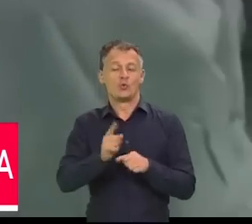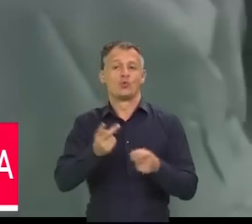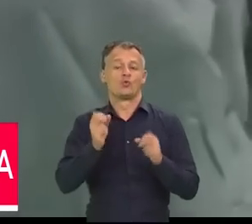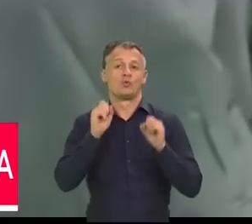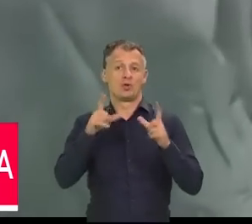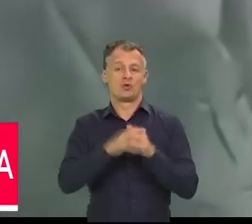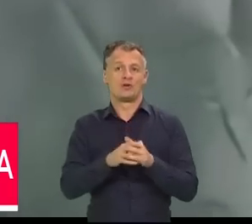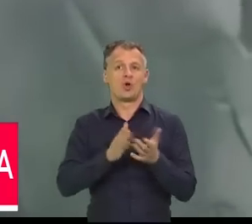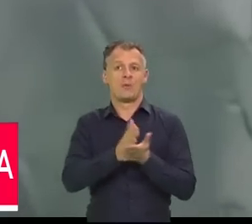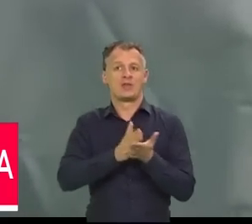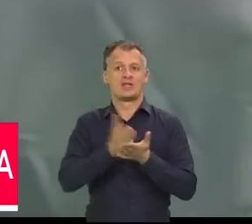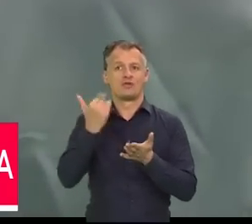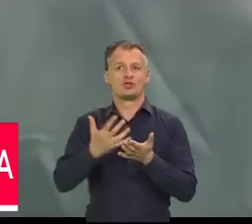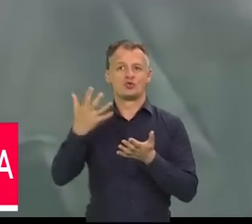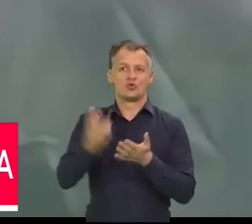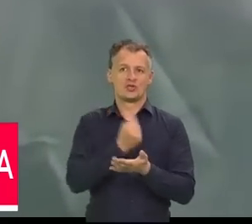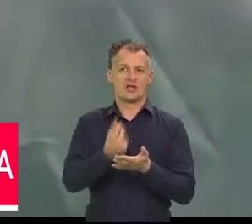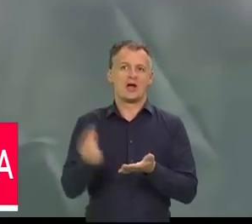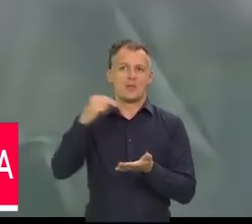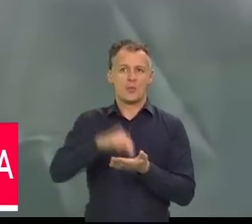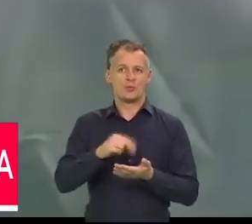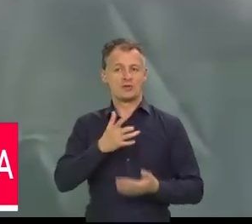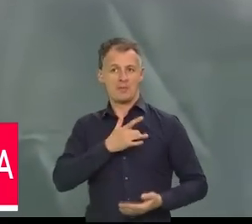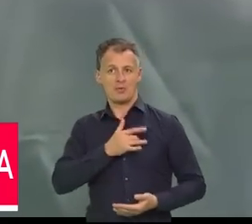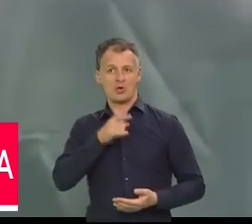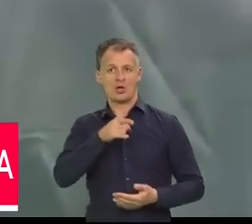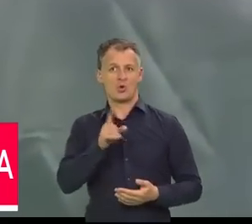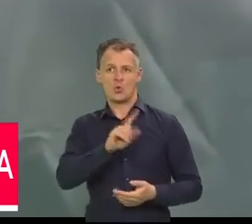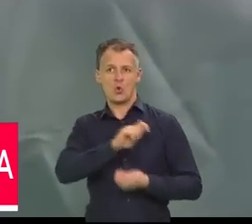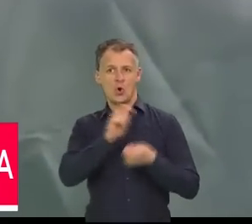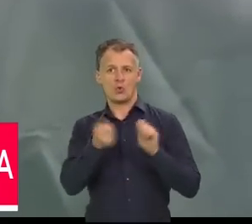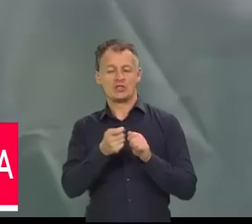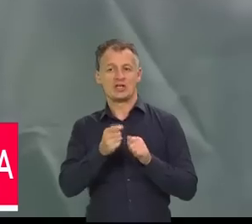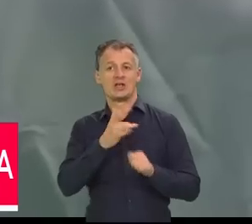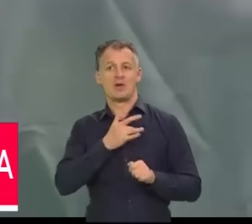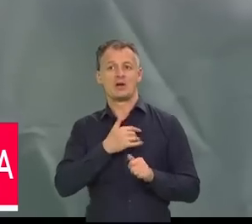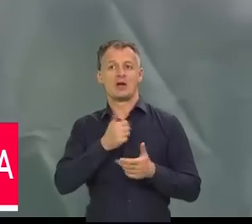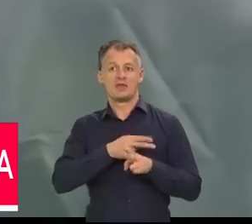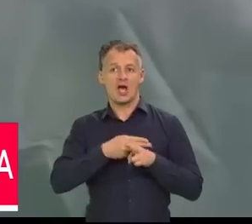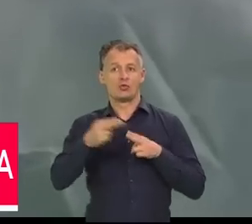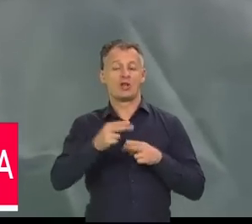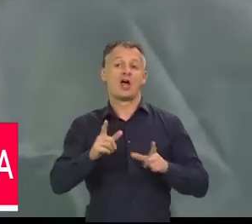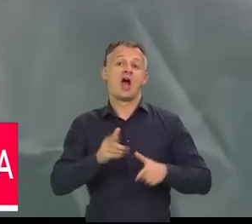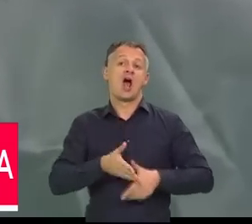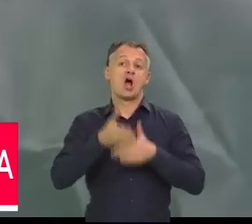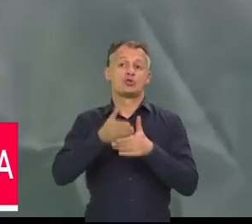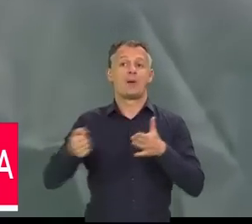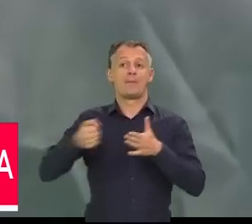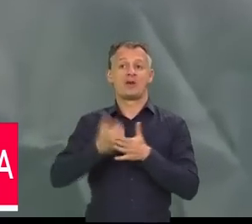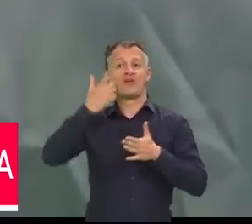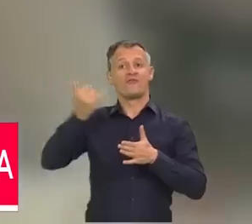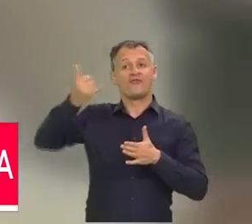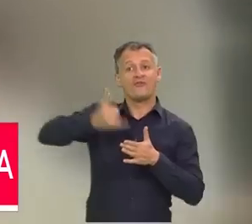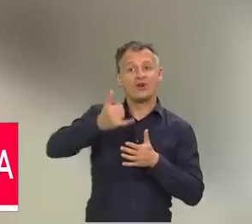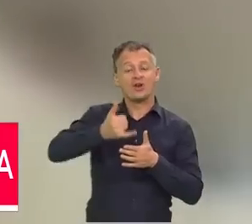Intervenția a fost un succes. Dispozitivul implantat în pieptul Alexandrei nu înlocuiește o inimă naturală, însă ajută pacienții până când aceștia primesc un organ real.